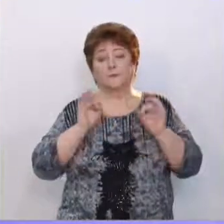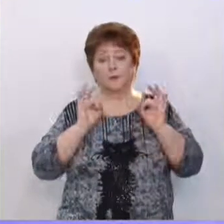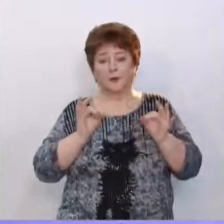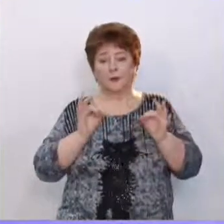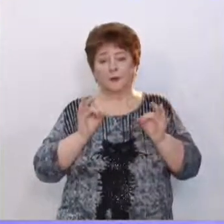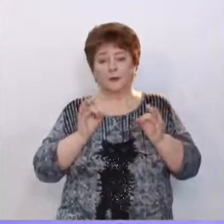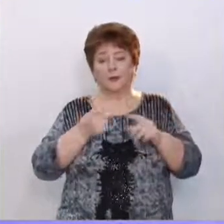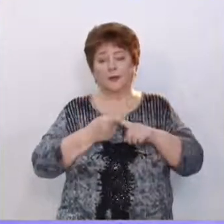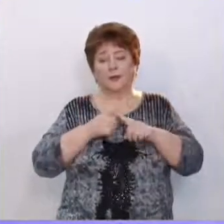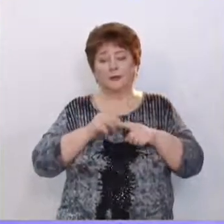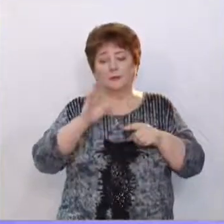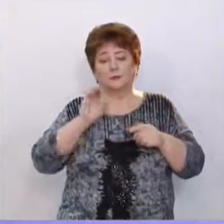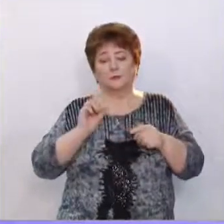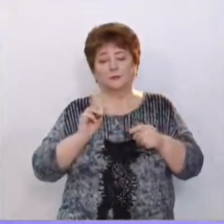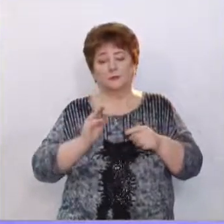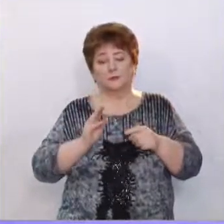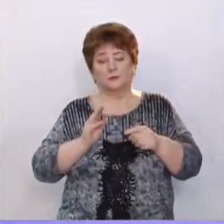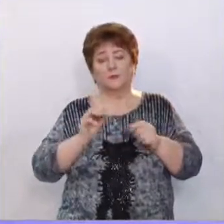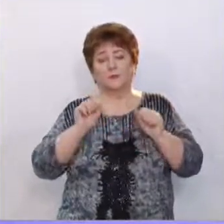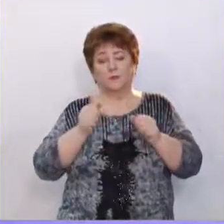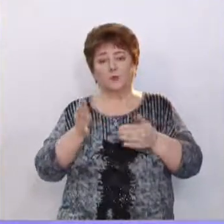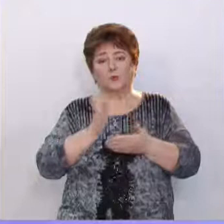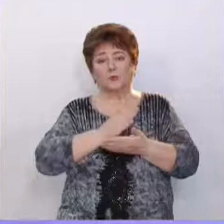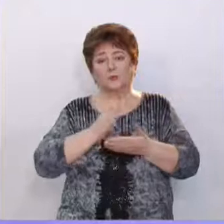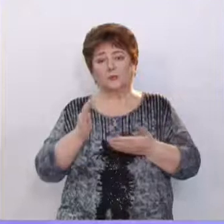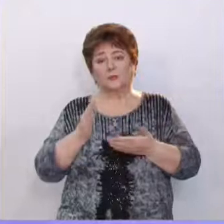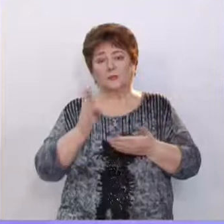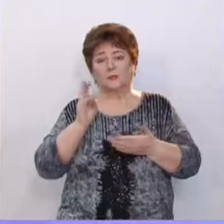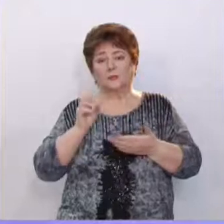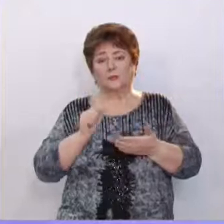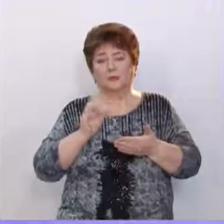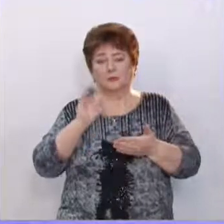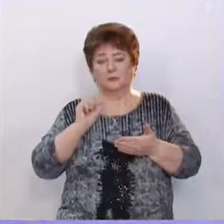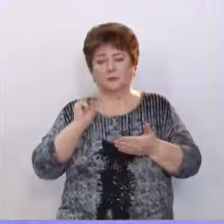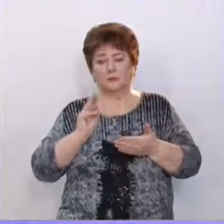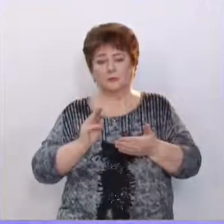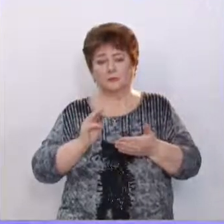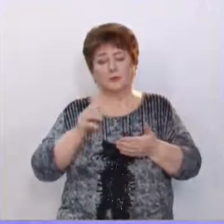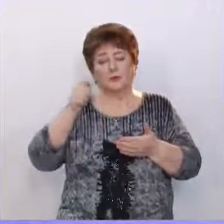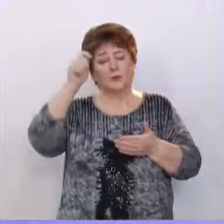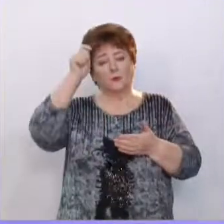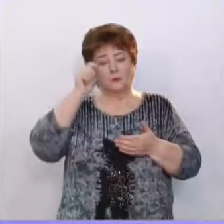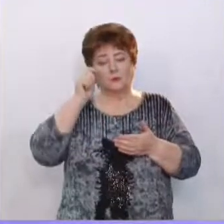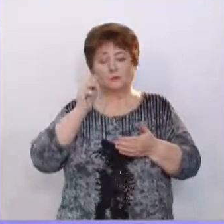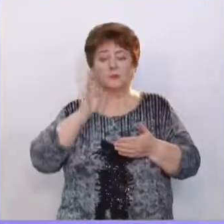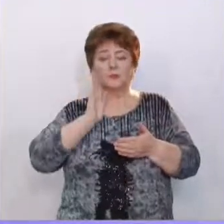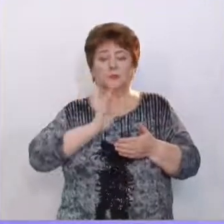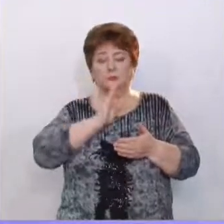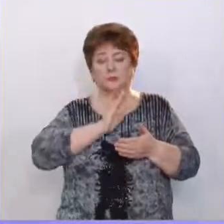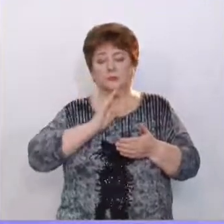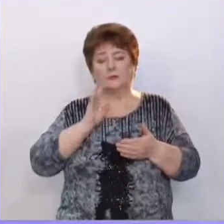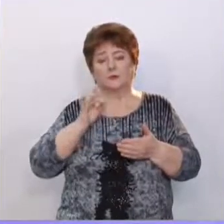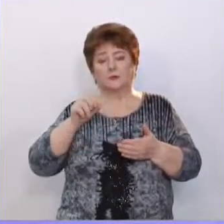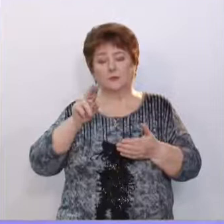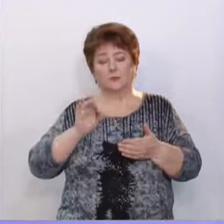Правильно, эти существительные можно разделить на существительные мужского и женского